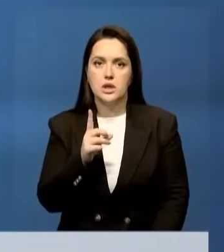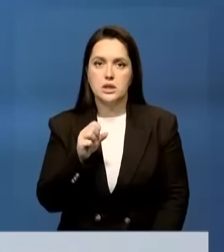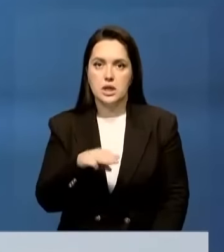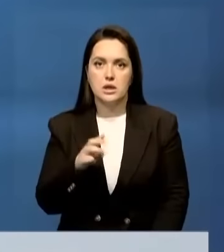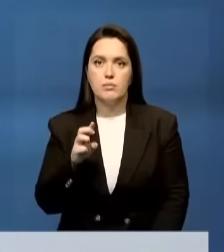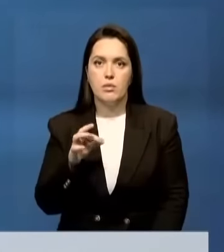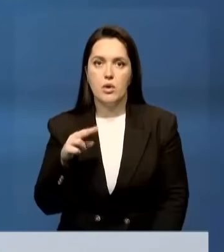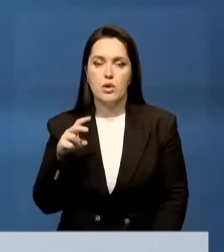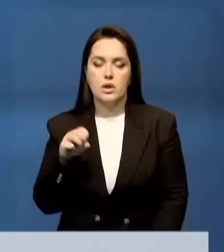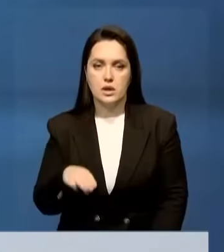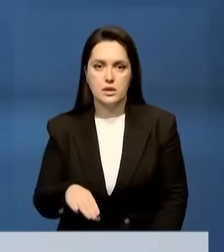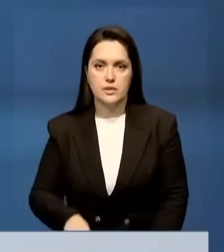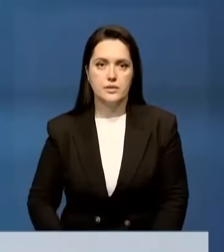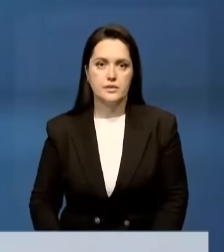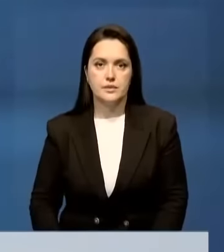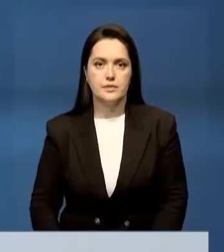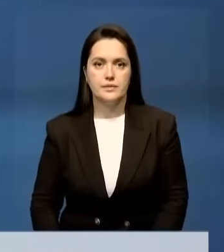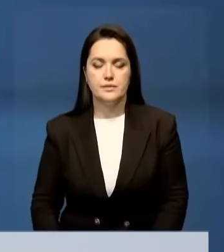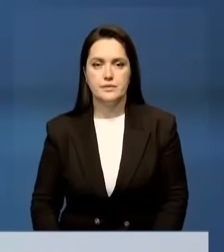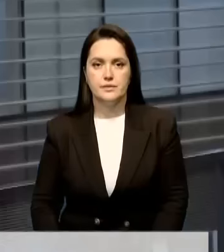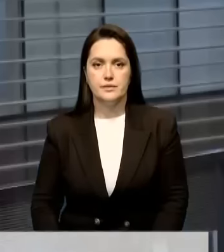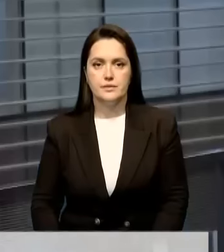Шерзад Булат. У Динары Жамбатыровой подробности.